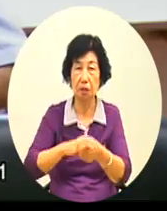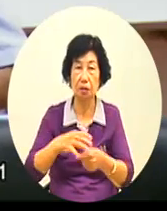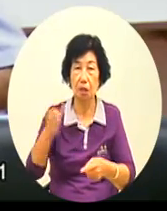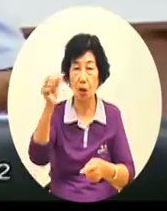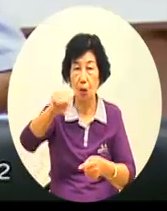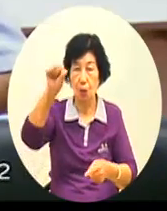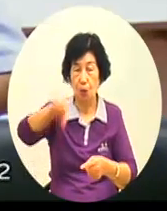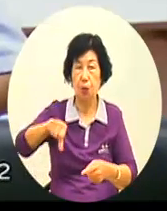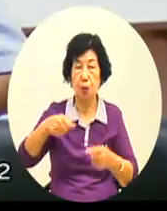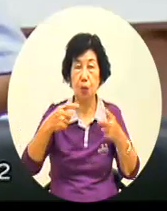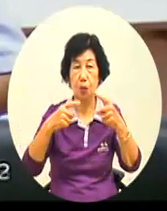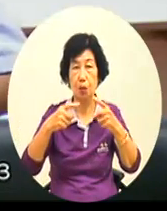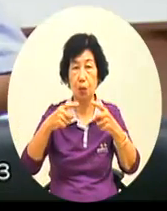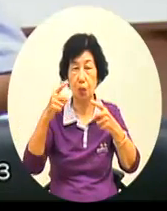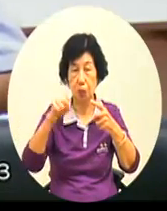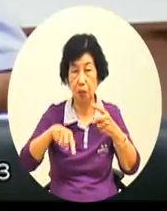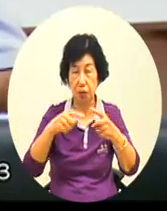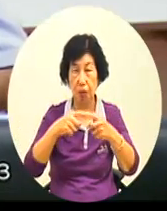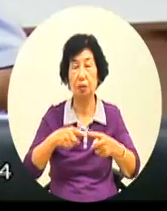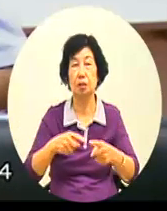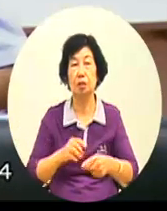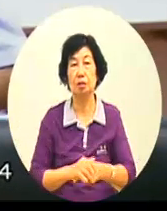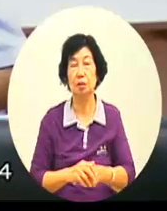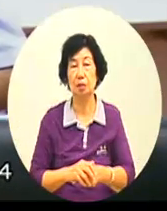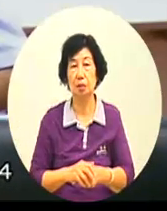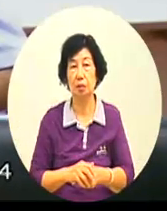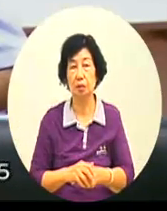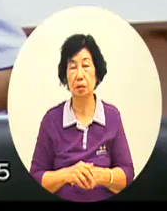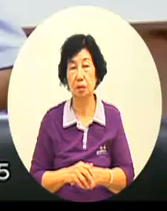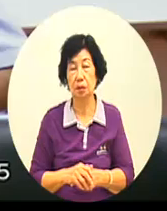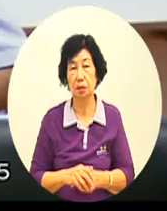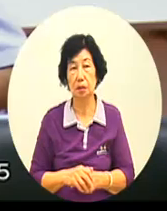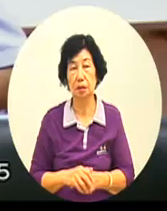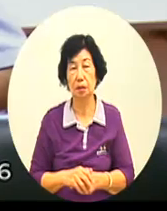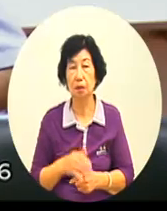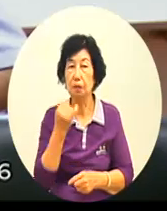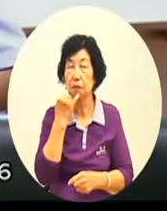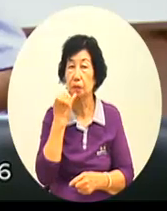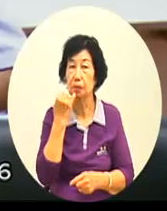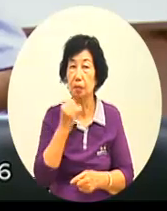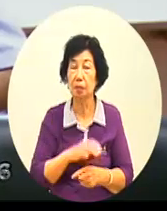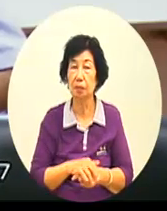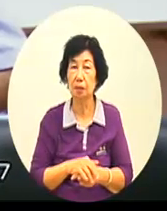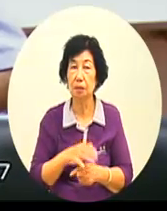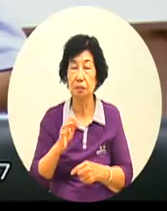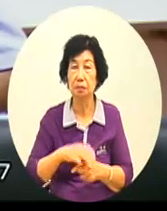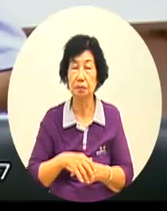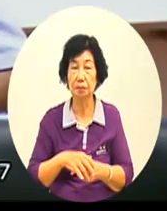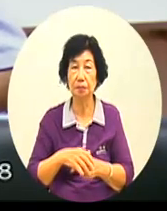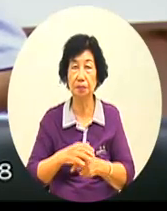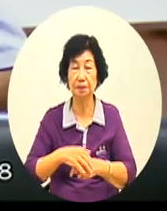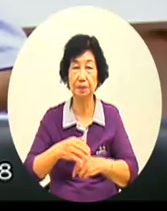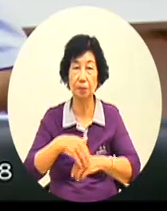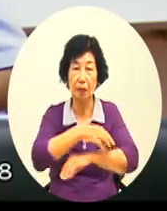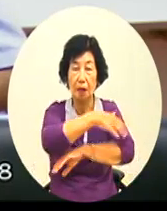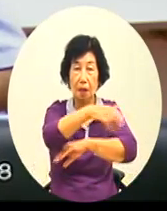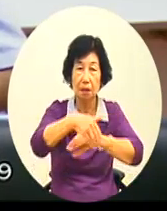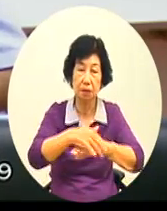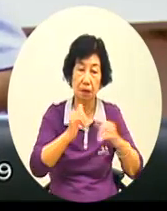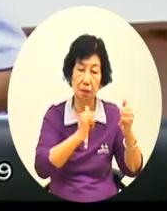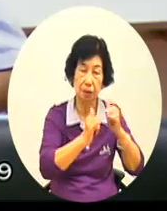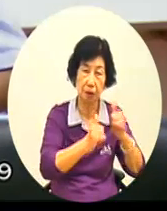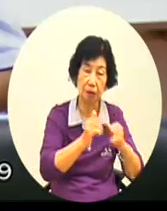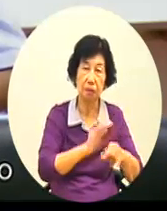那么合校我可以写5000个人，也等于说我们全乡包括来宾